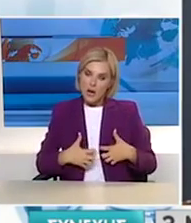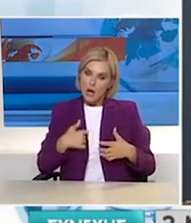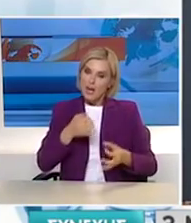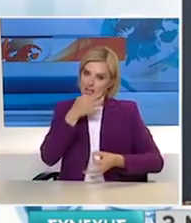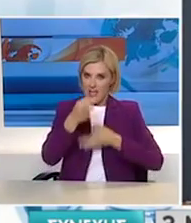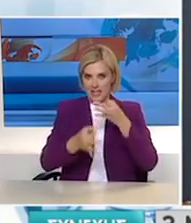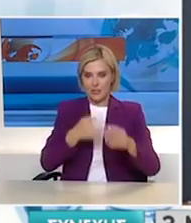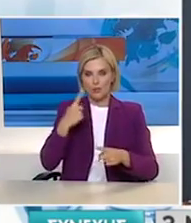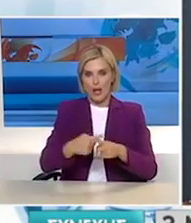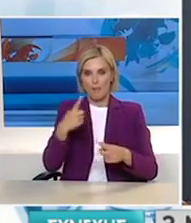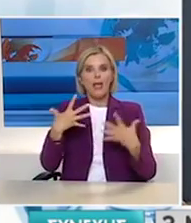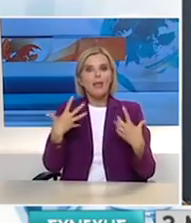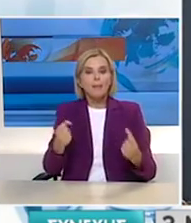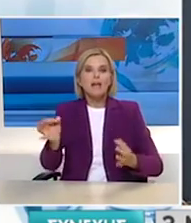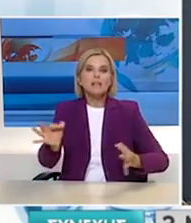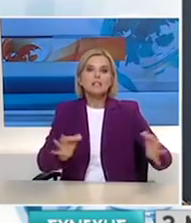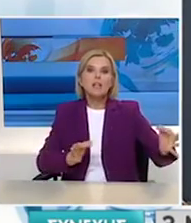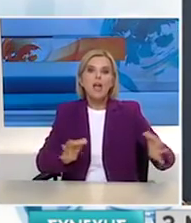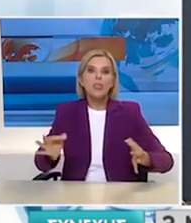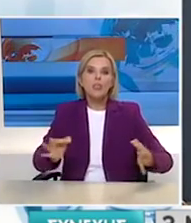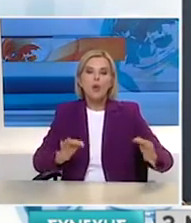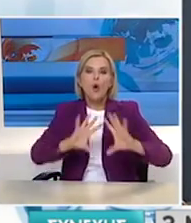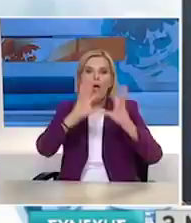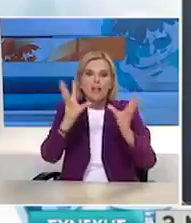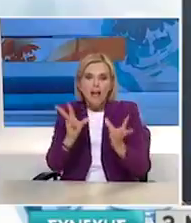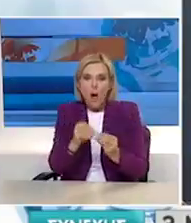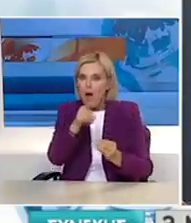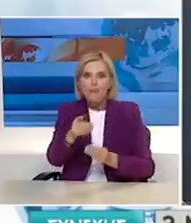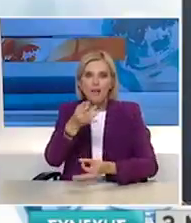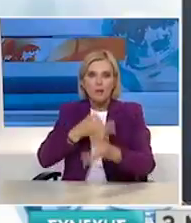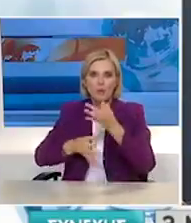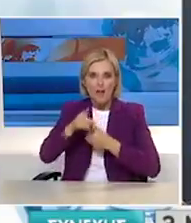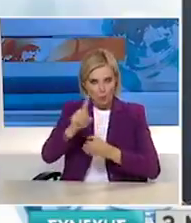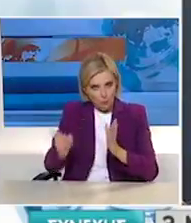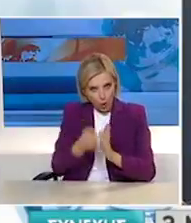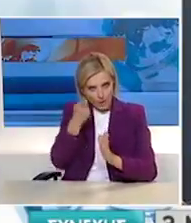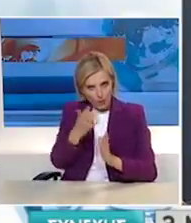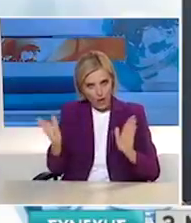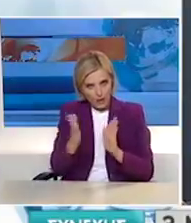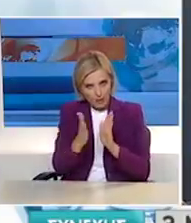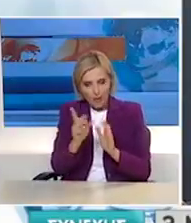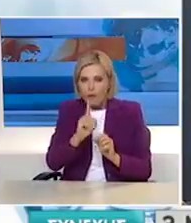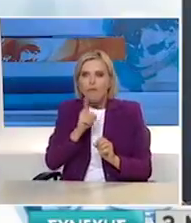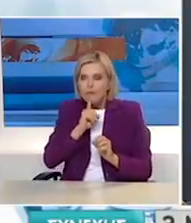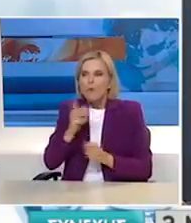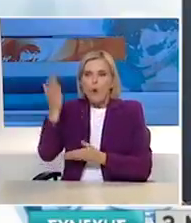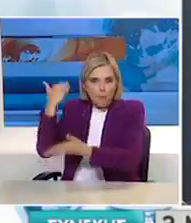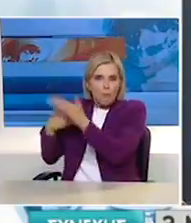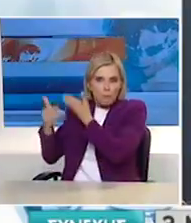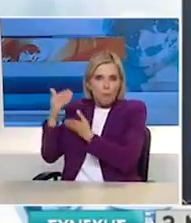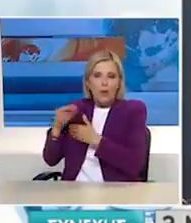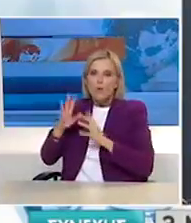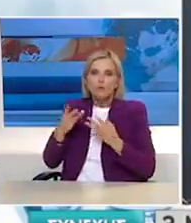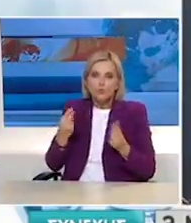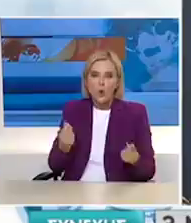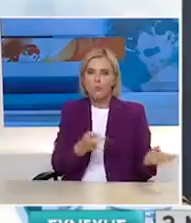το εξής, ότι υπάρχει σχέδιο για όλα αυτά τα ζητήματα. Αυτά τα ζητήματα δεν αντιμετωπίζουμε πρώτη φορά. Είναι ζητήματα που τα αντιμετωπίσαμε και την προηγούμενη φάση. Το πώς